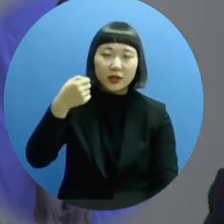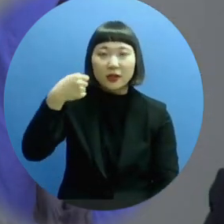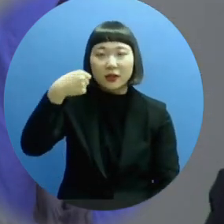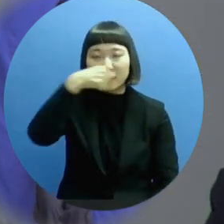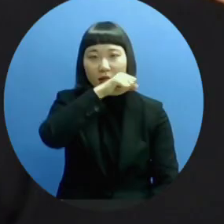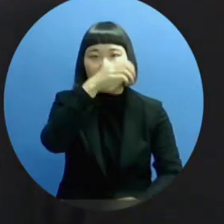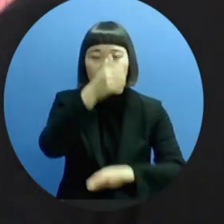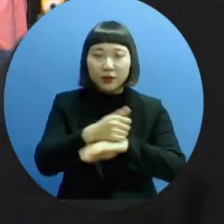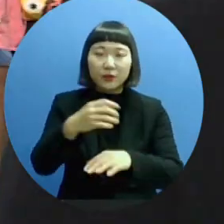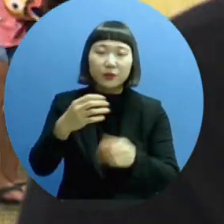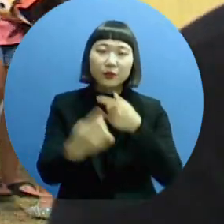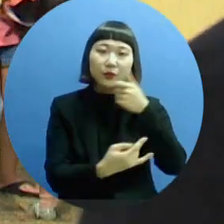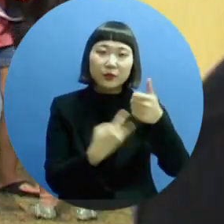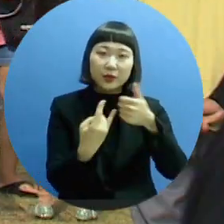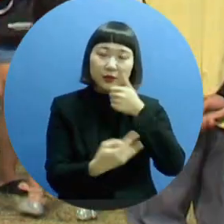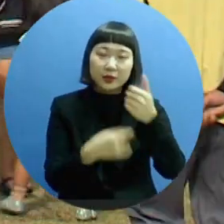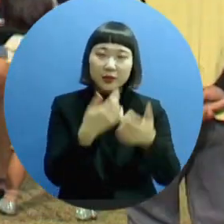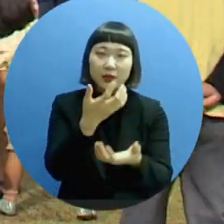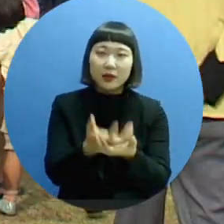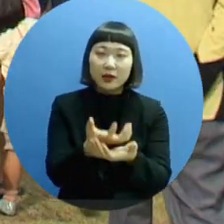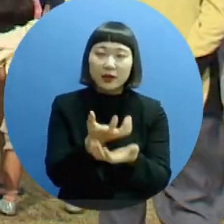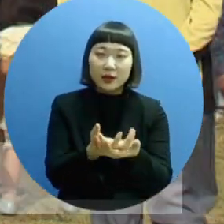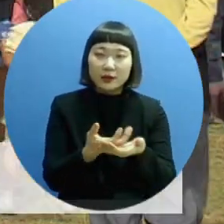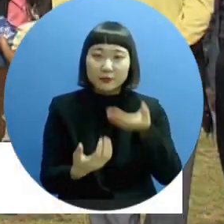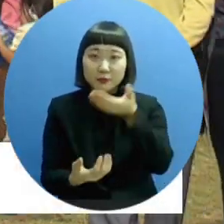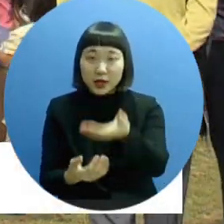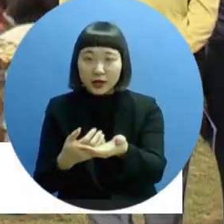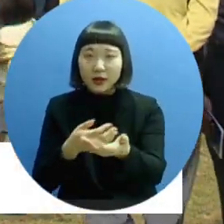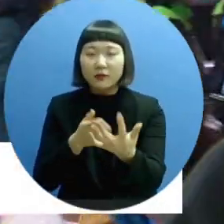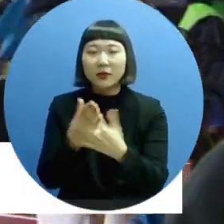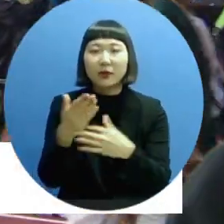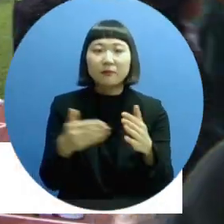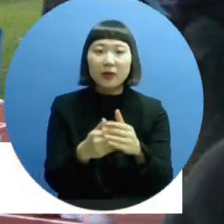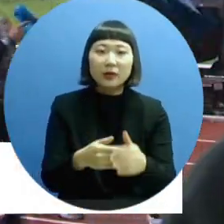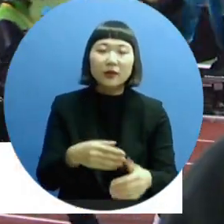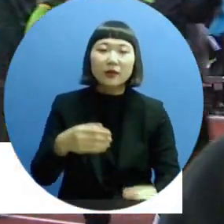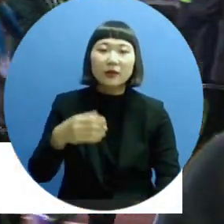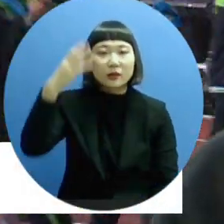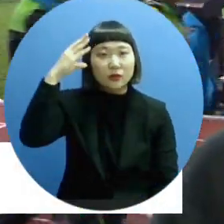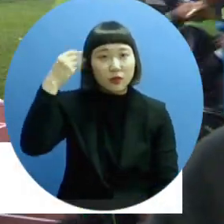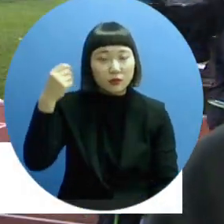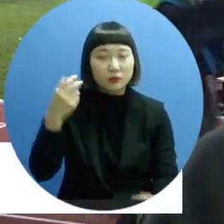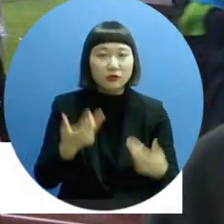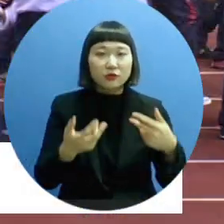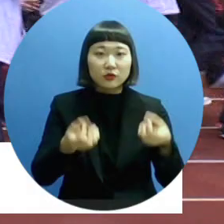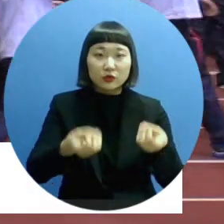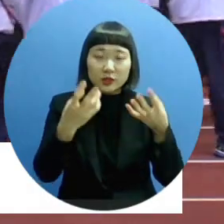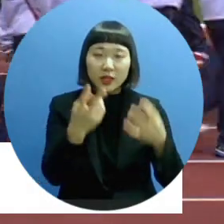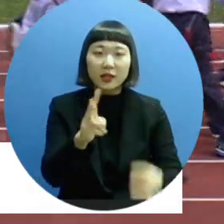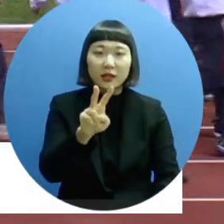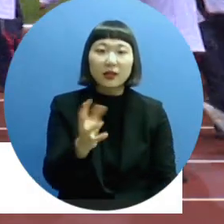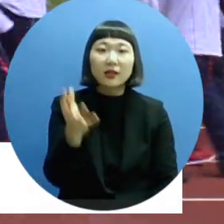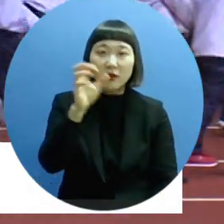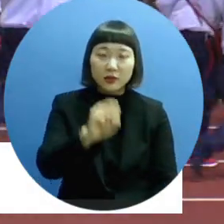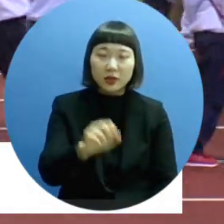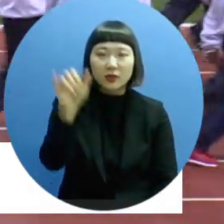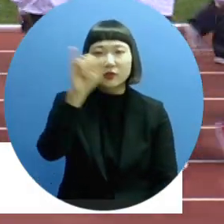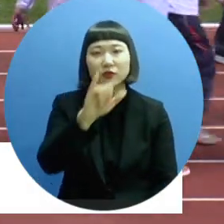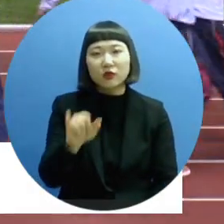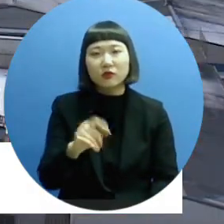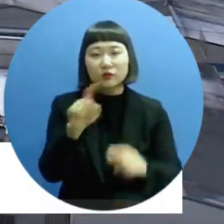제출됐습니다. 예결위는 소래포구 축제 예산 2억 원, 체육 종목별 전국대회 참가 지원비 1천만